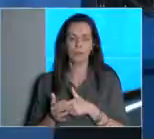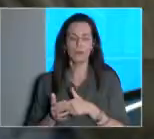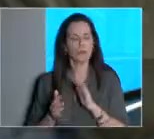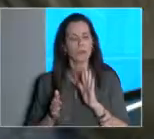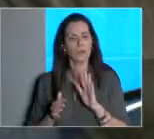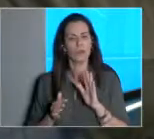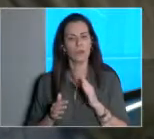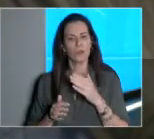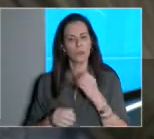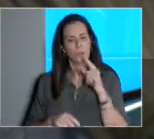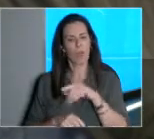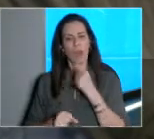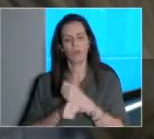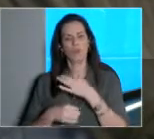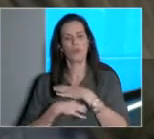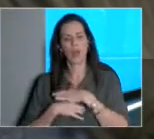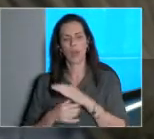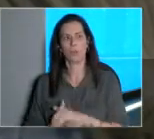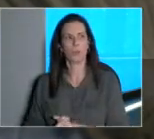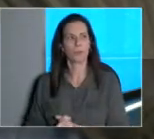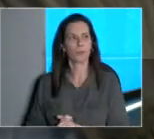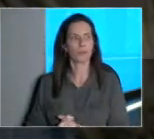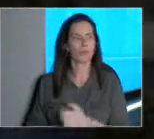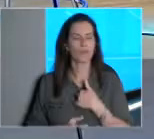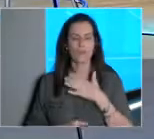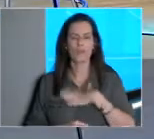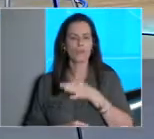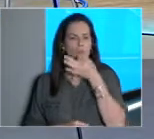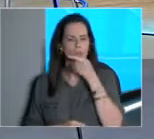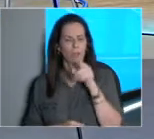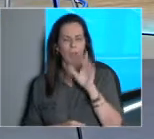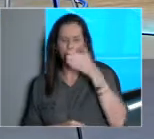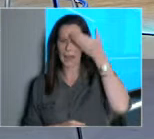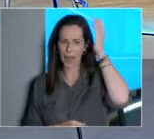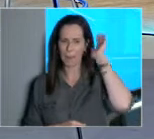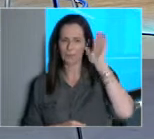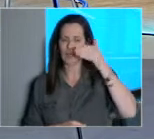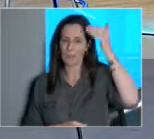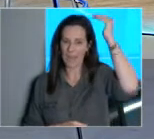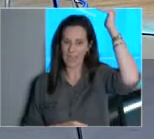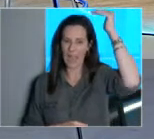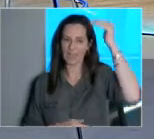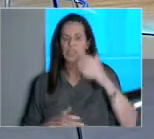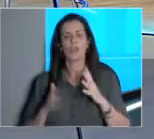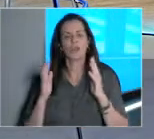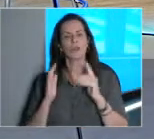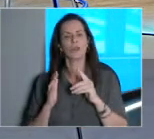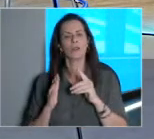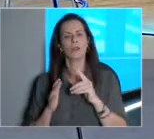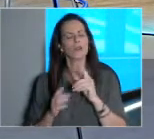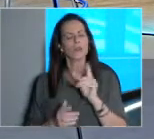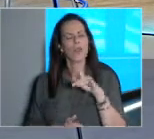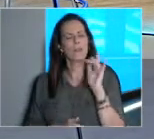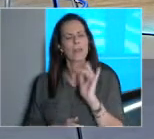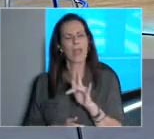שמה מדים אחרים, באה לעבוד עבורנו. כן. אני רוצה לשאול אותך, שמענו גם את יאיר לפיד וגם את בני גנץ תוקפים את ההצטרפות